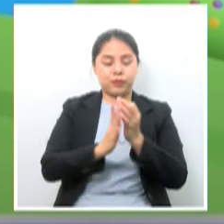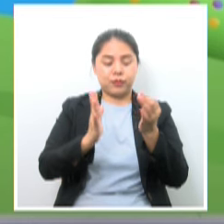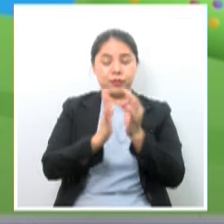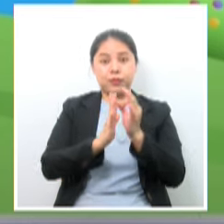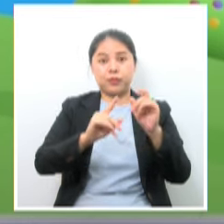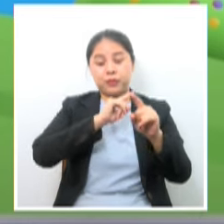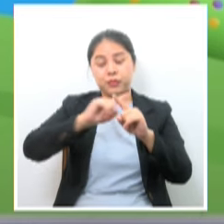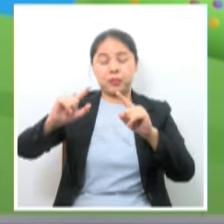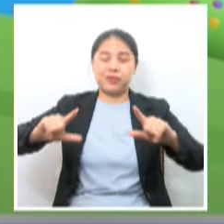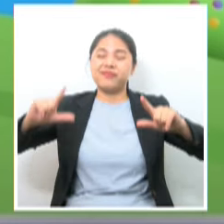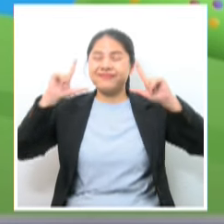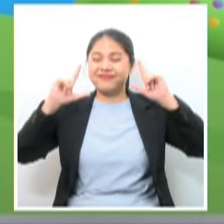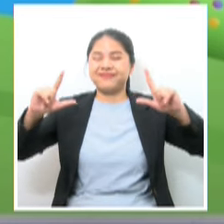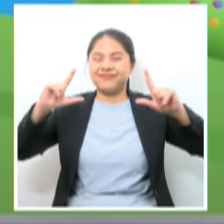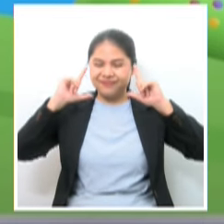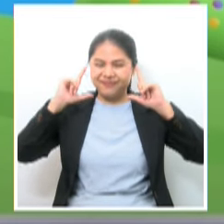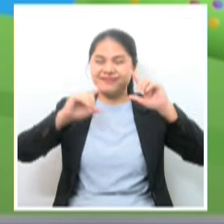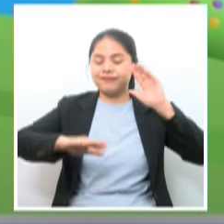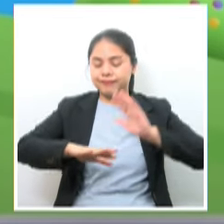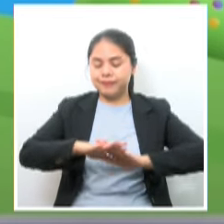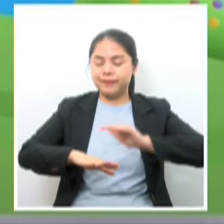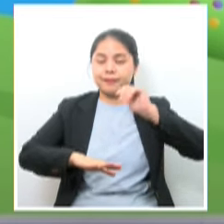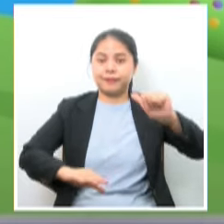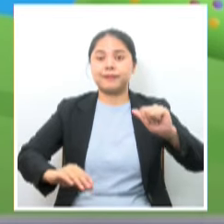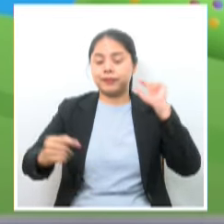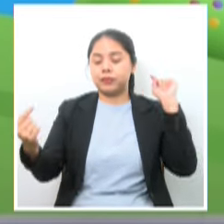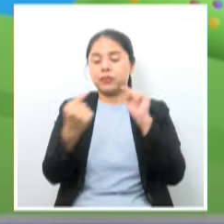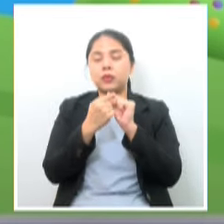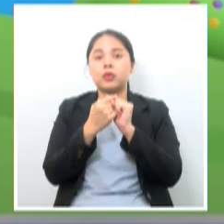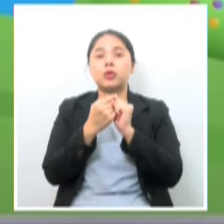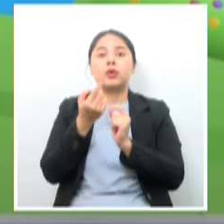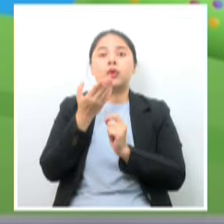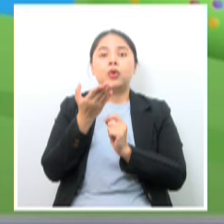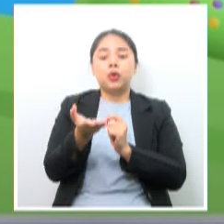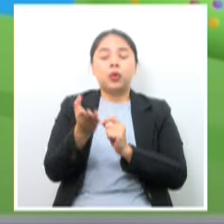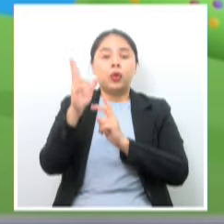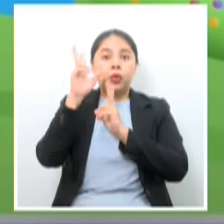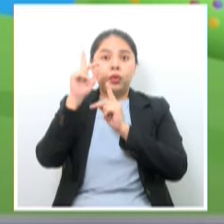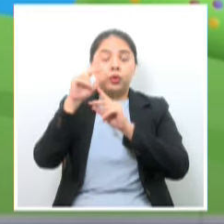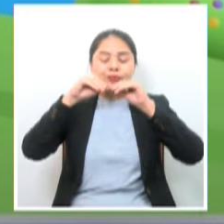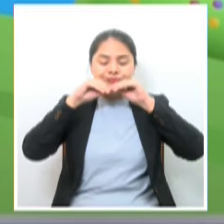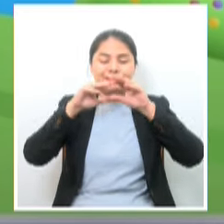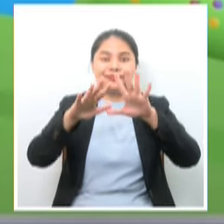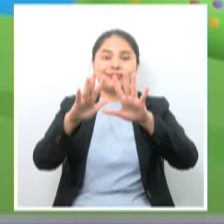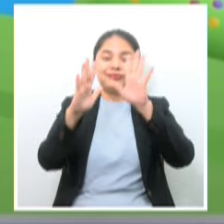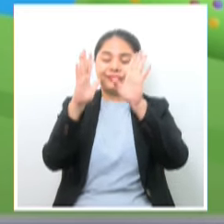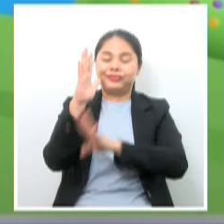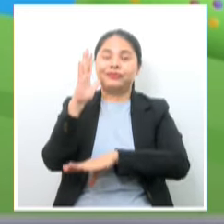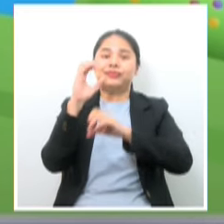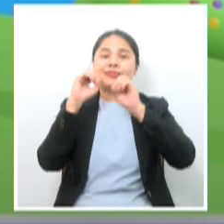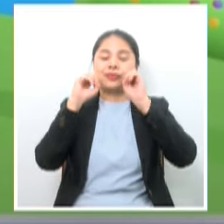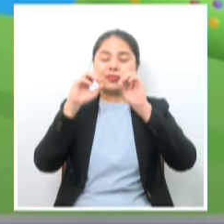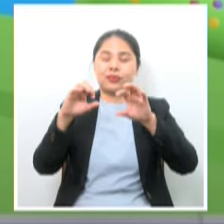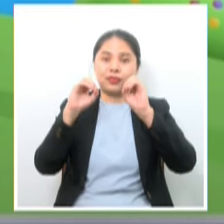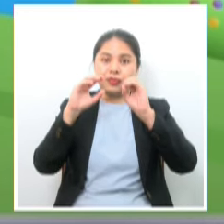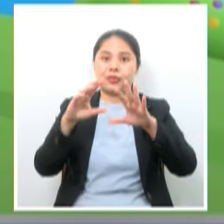ที่เป็นอินฟลูเอนเซอร์นะที่มีความเชี่ยวชาญในเรื่องการสื่อสารเช่นครูส่งข่าวนะครับครูหมีครูบ้านนอกครูวันดีน